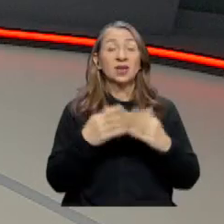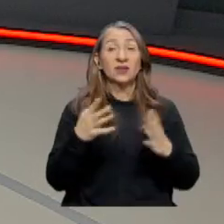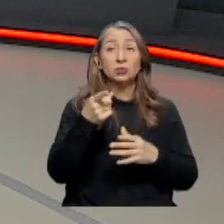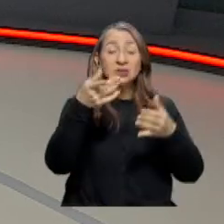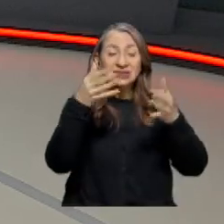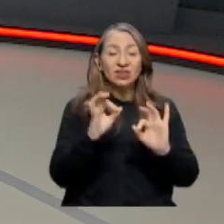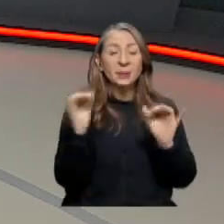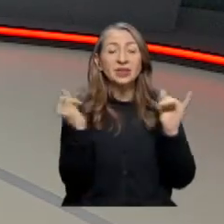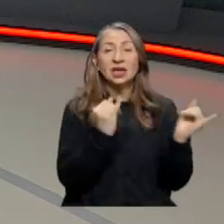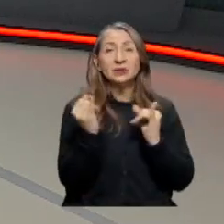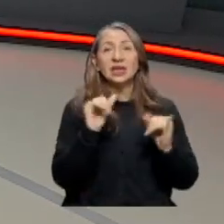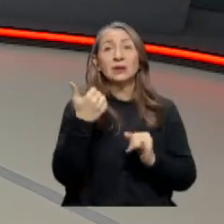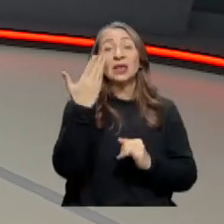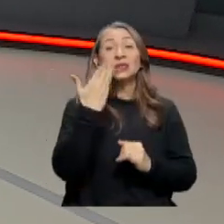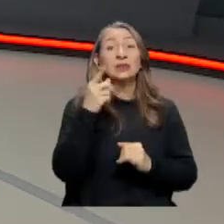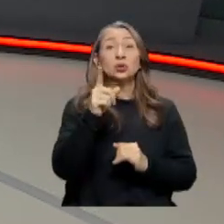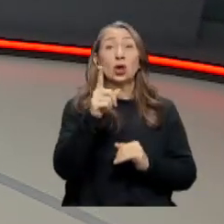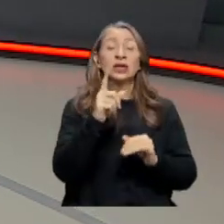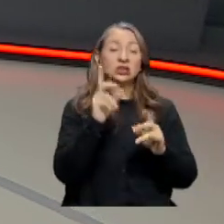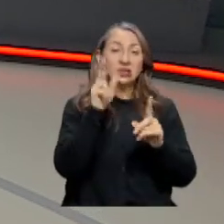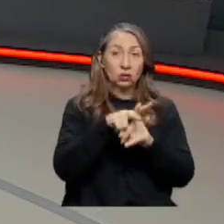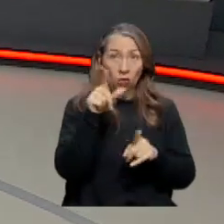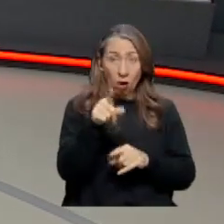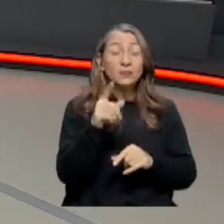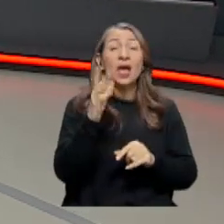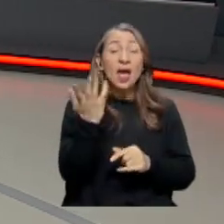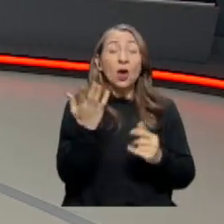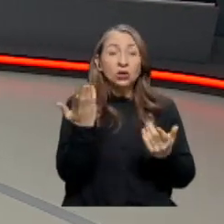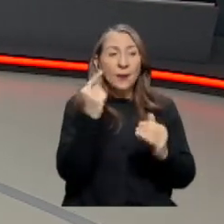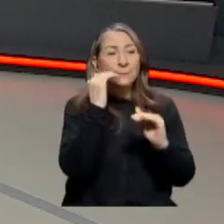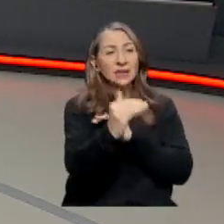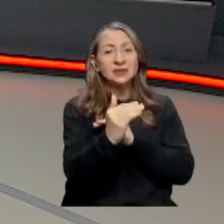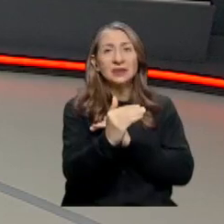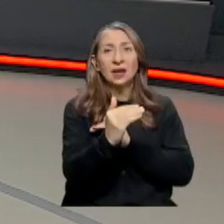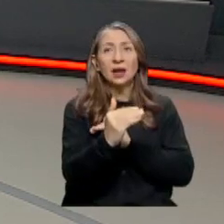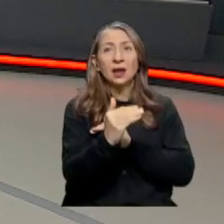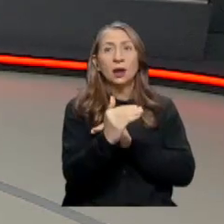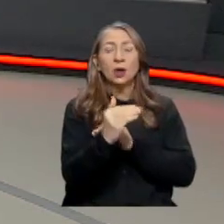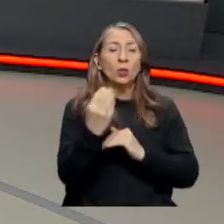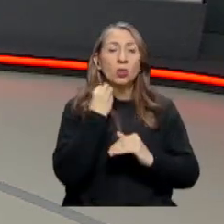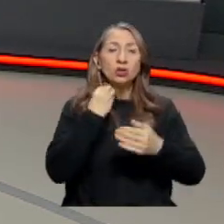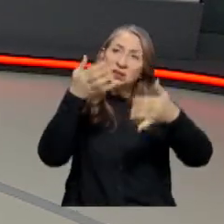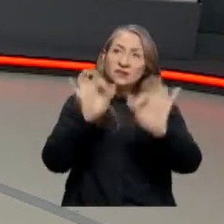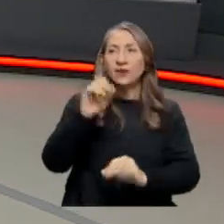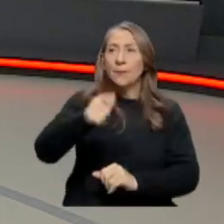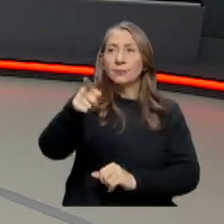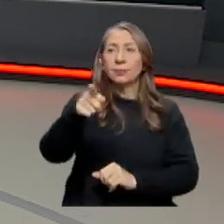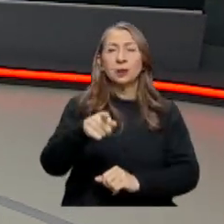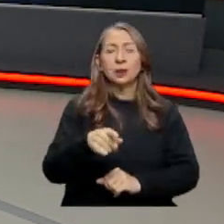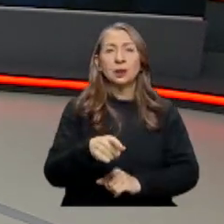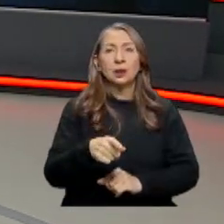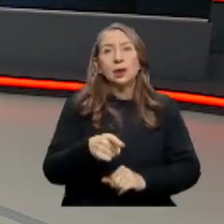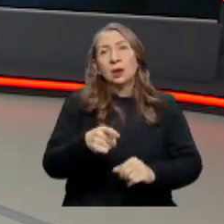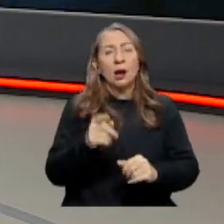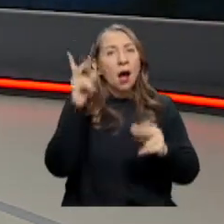bu sıfırlama tartışmasına kıymetli izleyicilerimiz de şöyle katılıyorlar. O zaman milletin de borçlarını sıfırlayın.